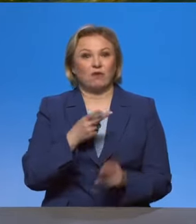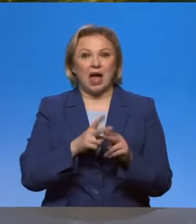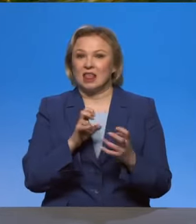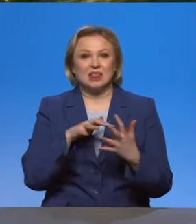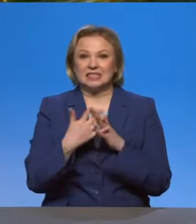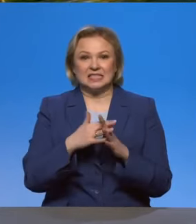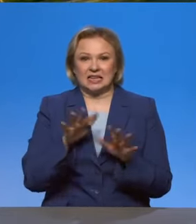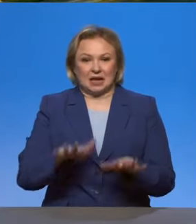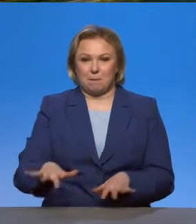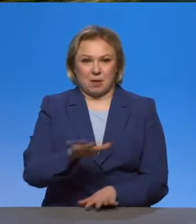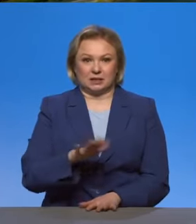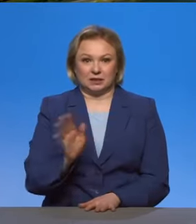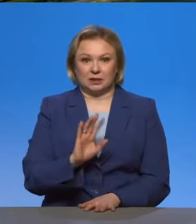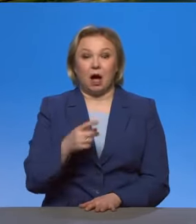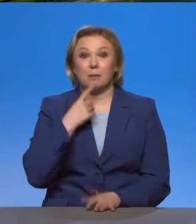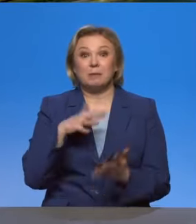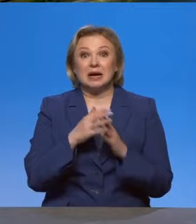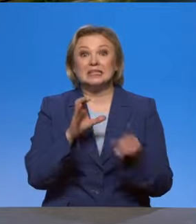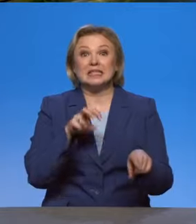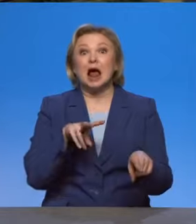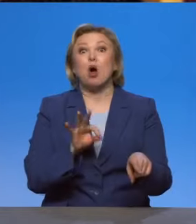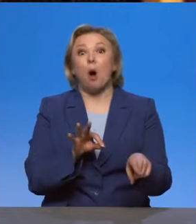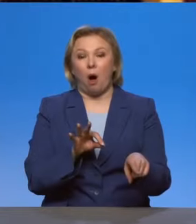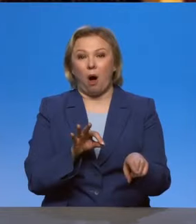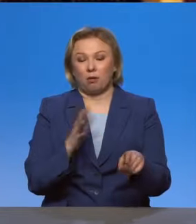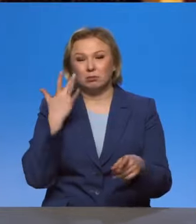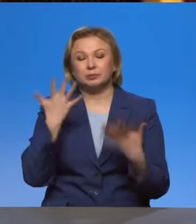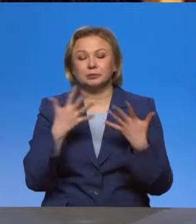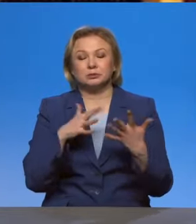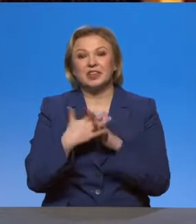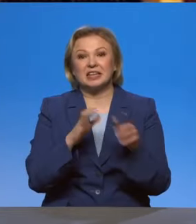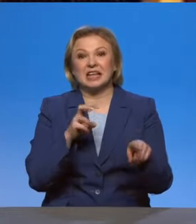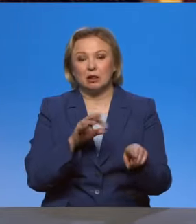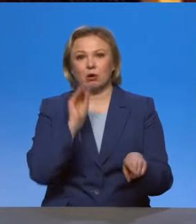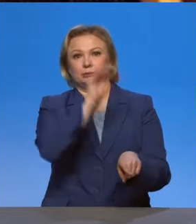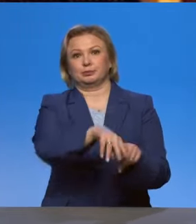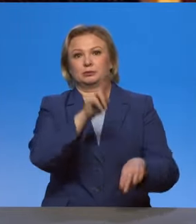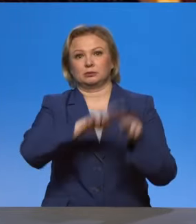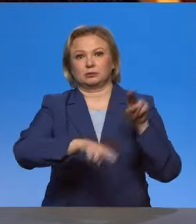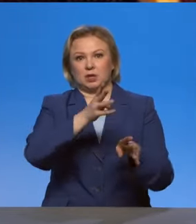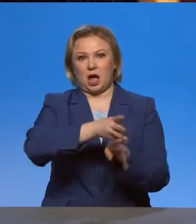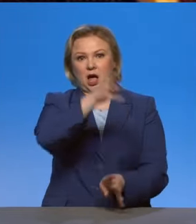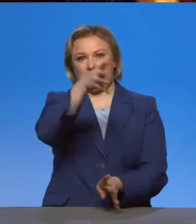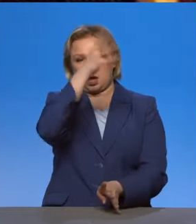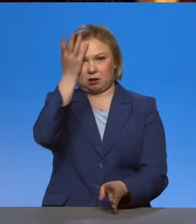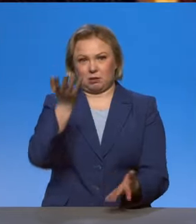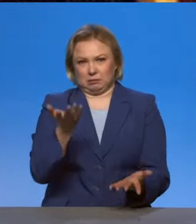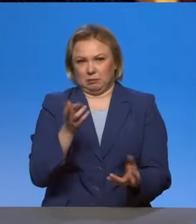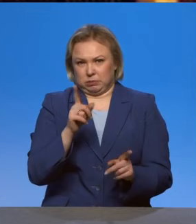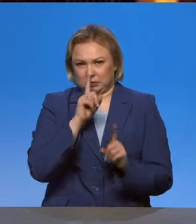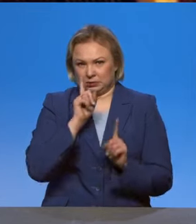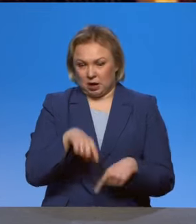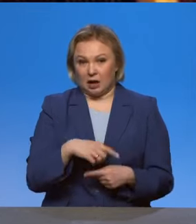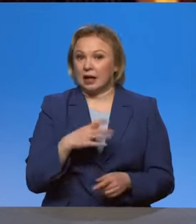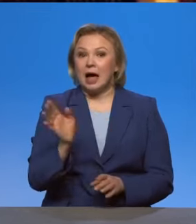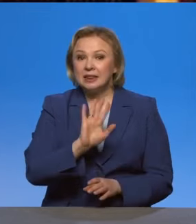А давайте возьмем какое-нибудь село, и там строили многоквартирные дома. Это вообще странно. Mm-hmm. Вот. Но мы сегодня с вами говорим о ИЖС внутри